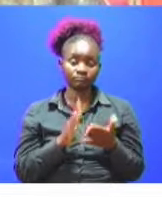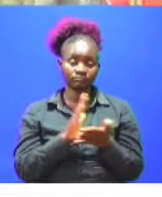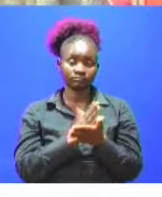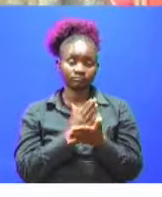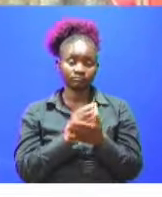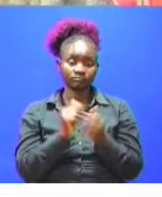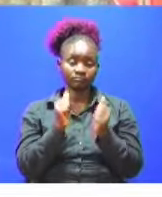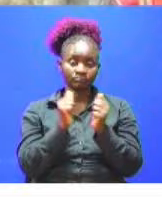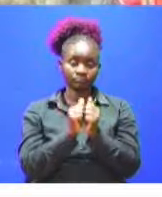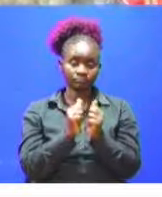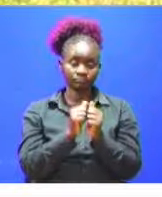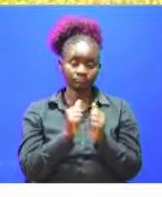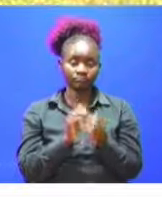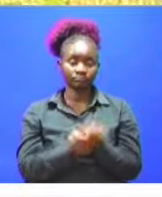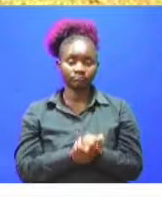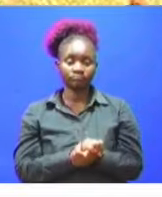motomenyetene